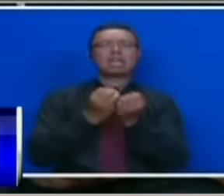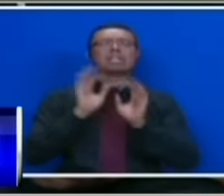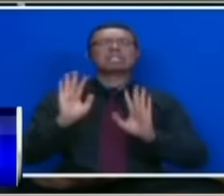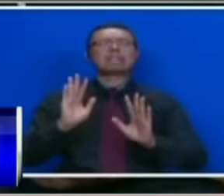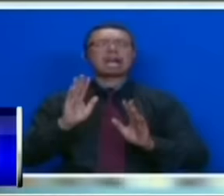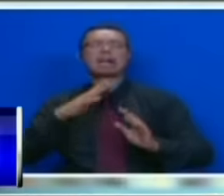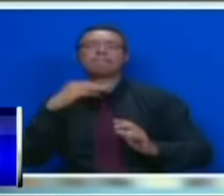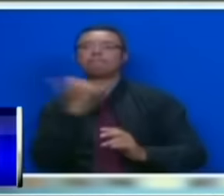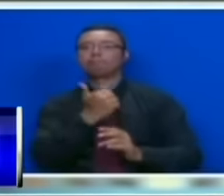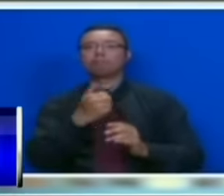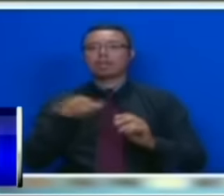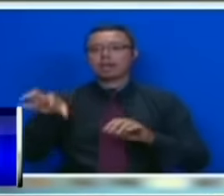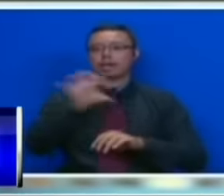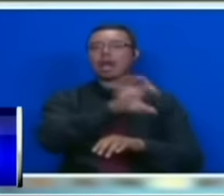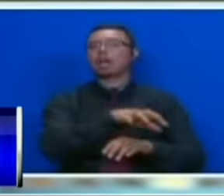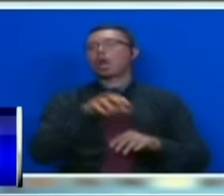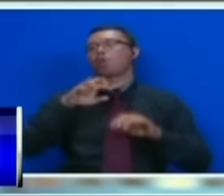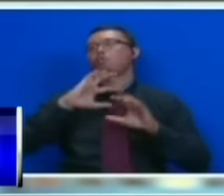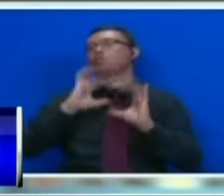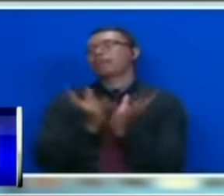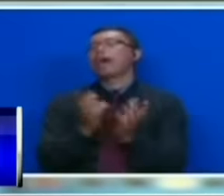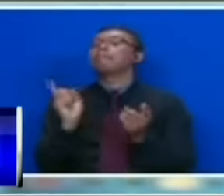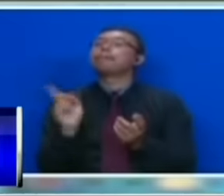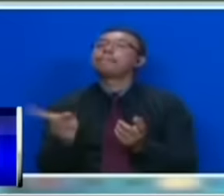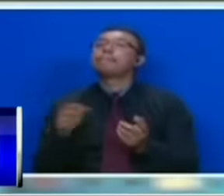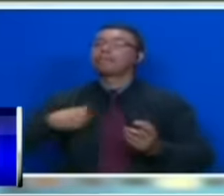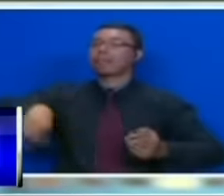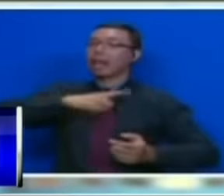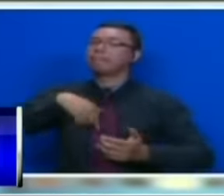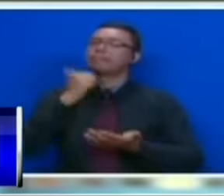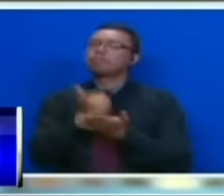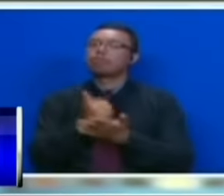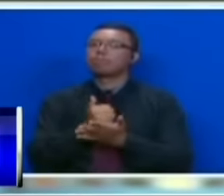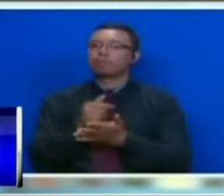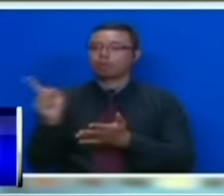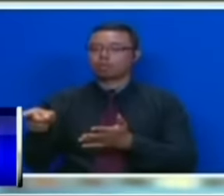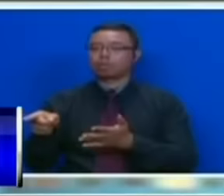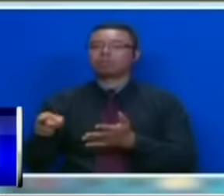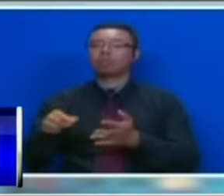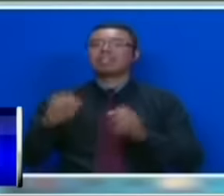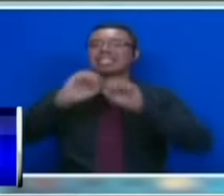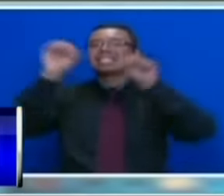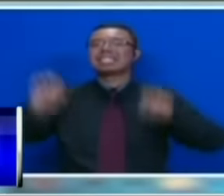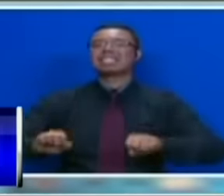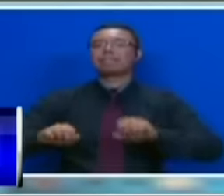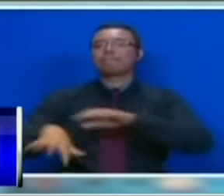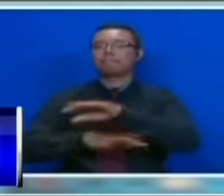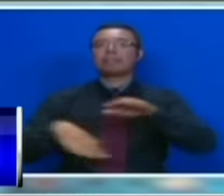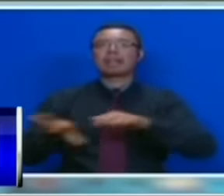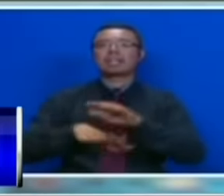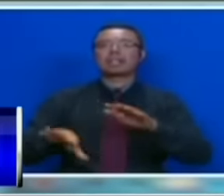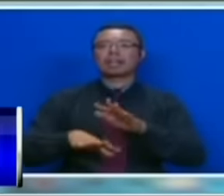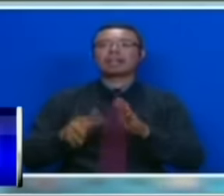efektif di berbagai negara di dunia. Mengapa? Karena kami benar-benar memberlakukan sistem berdasarkan merit